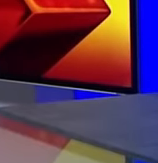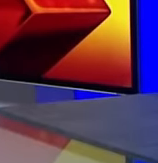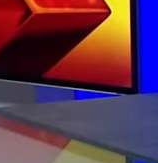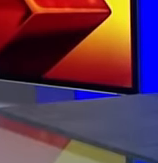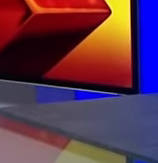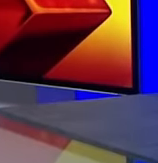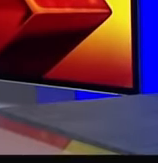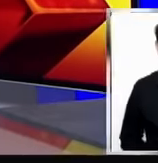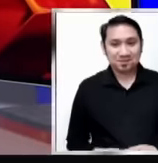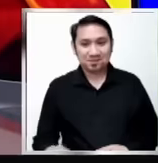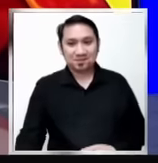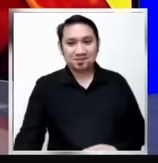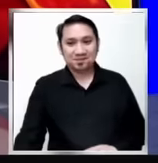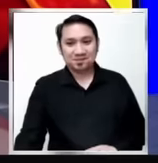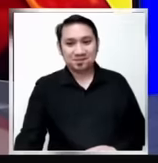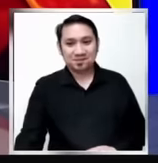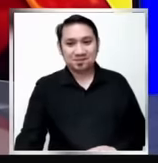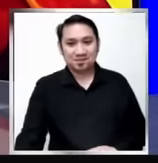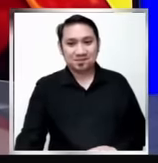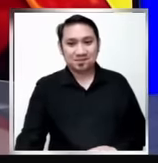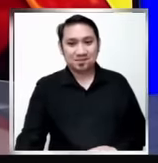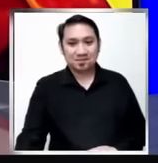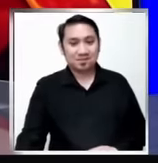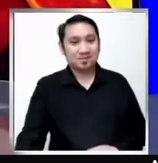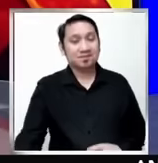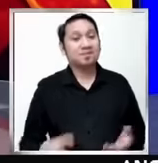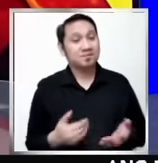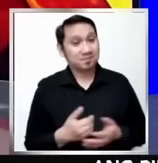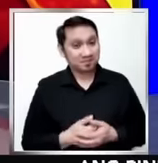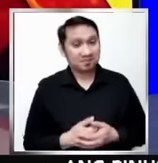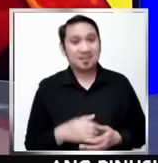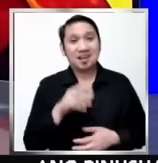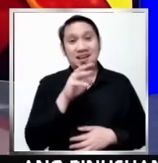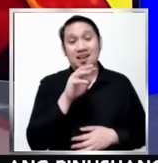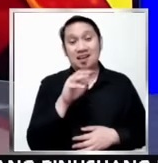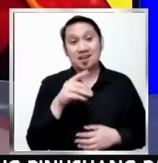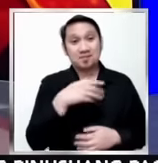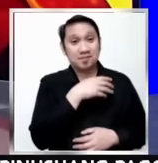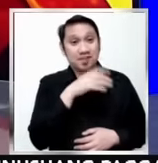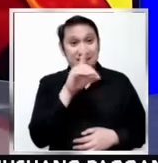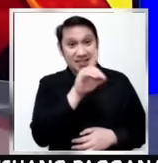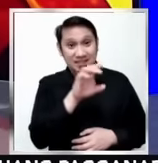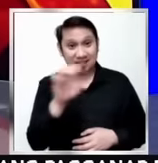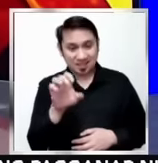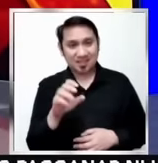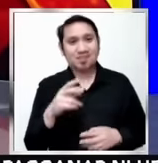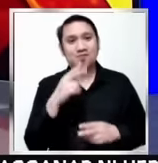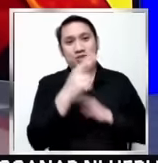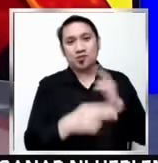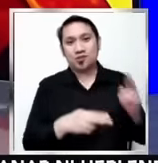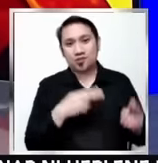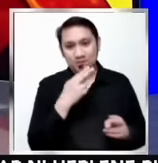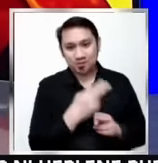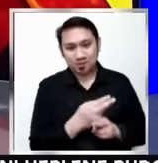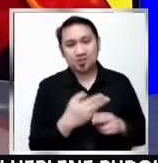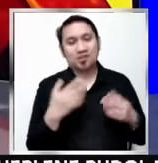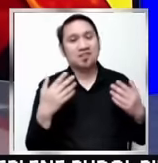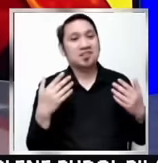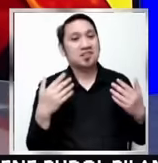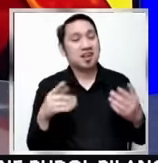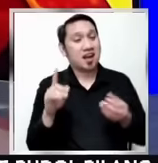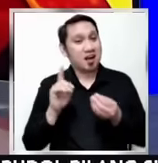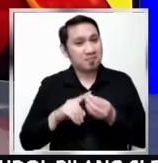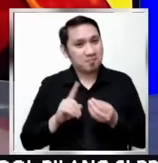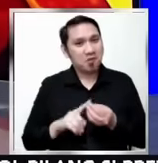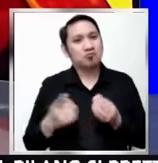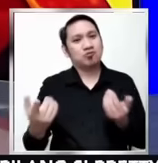Definitely for keeps daw para kay Miss Universe Michelle Marquez D ang kanyang whole Miss You journey. Lalo ang nabuong sisterhood with her fellow